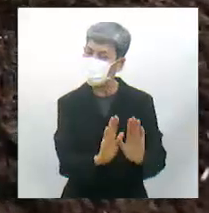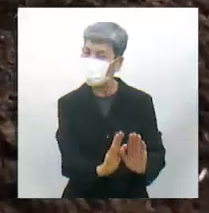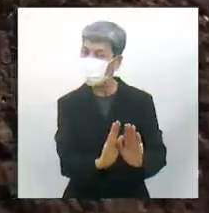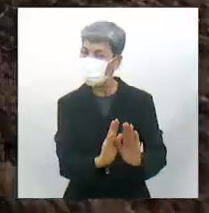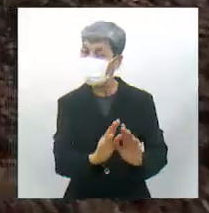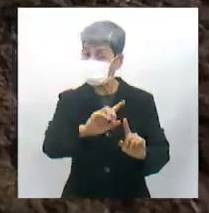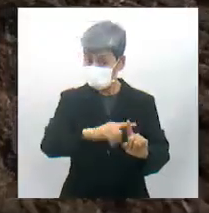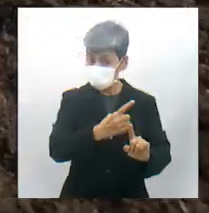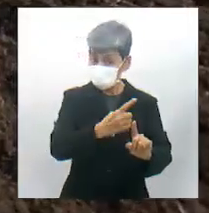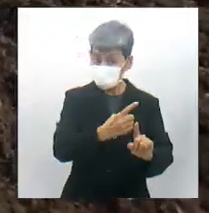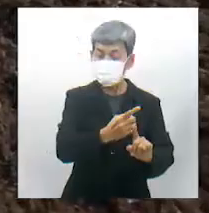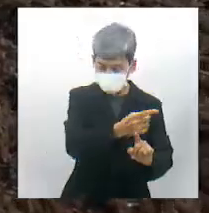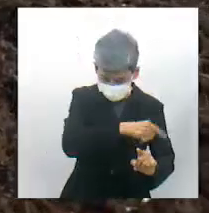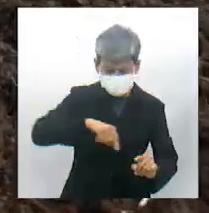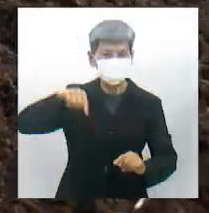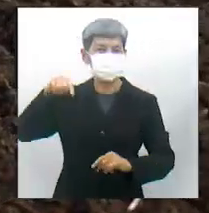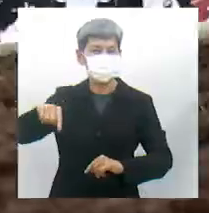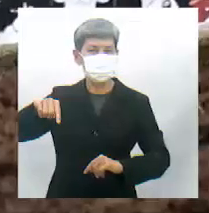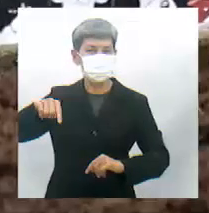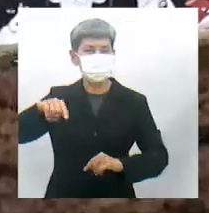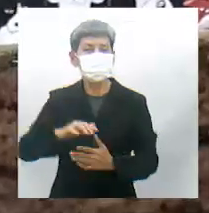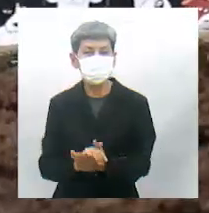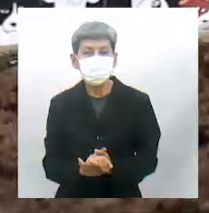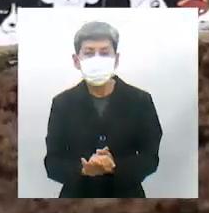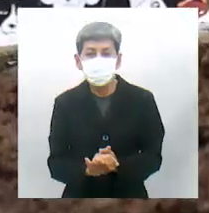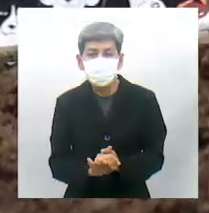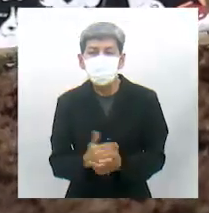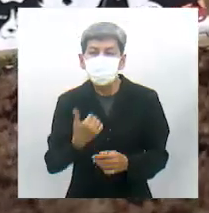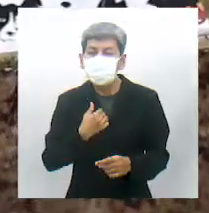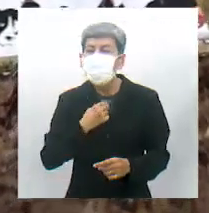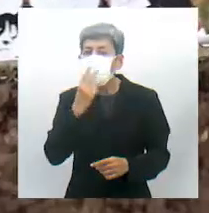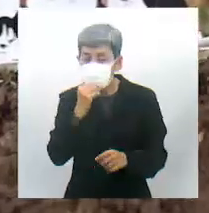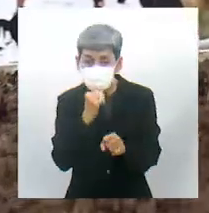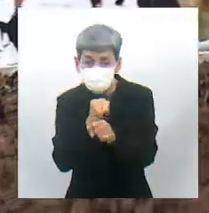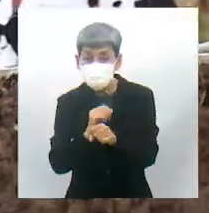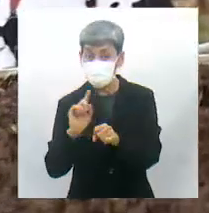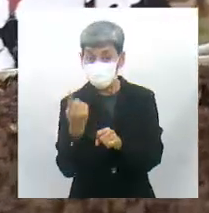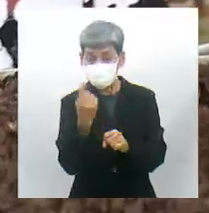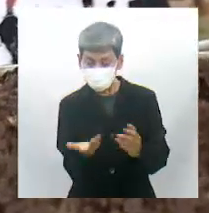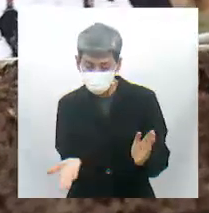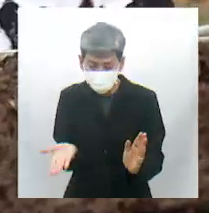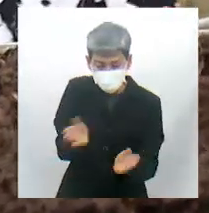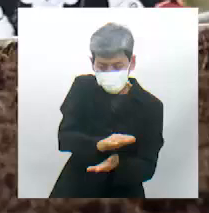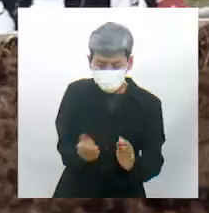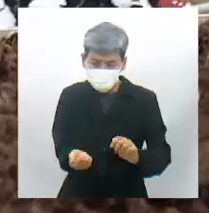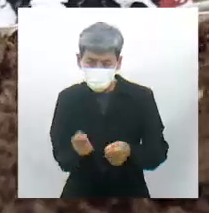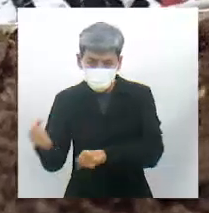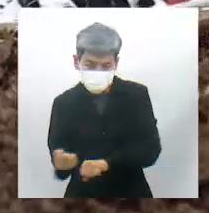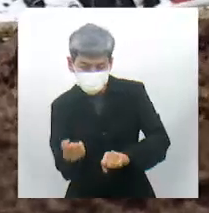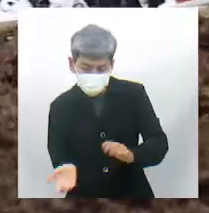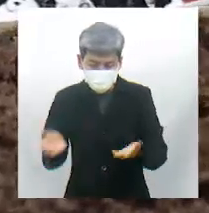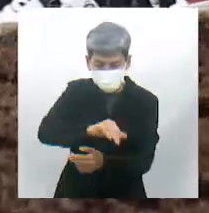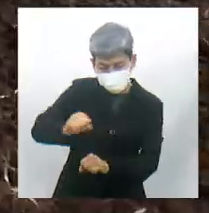้ครับ เอามาขึ้นตรงนี้เราปลูก2 3ครั้ง4ครั้งแล้วก็ครั้งแรกเราก็พลิกเก็บเสร็จ